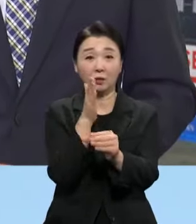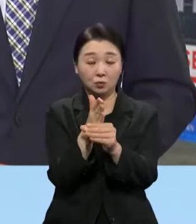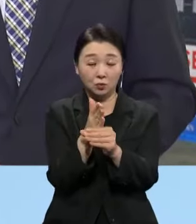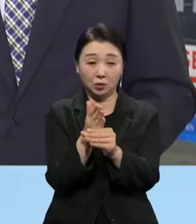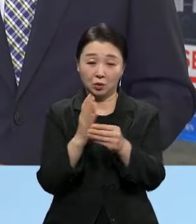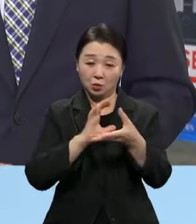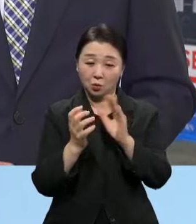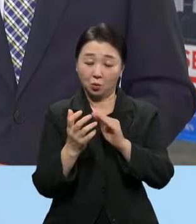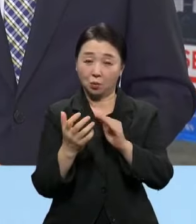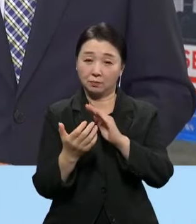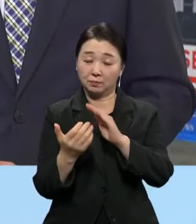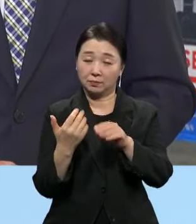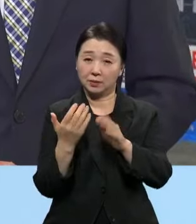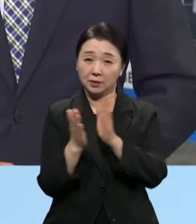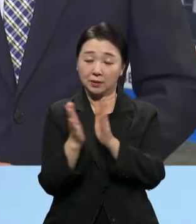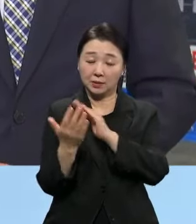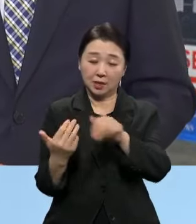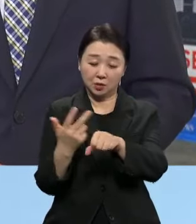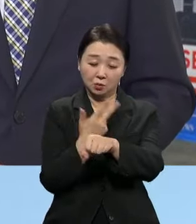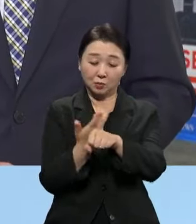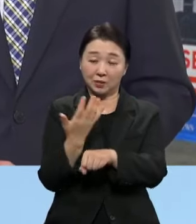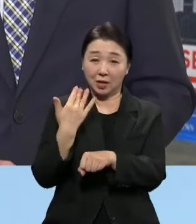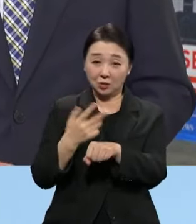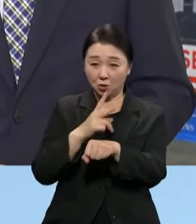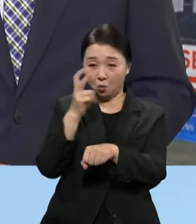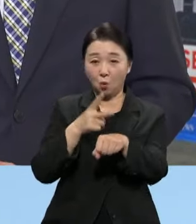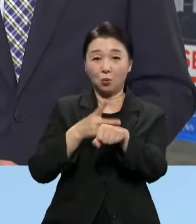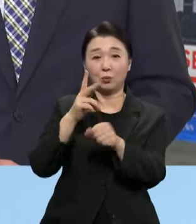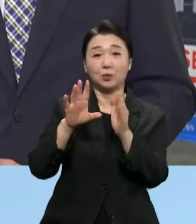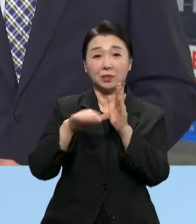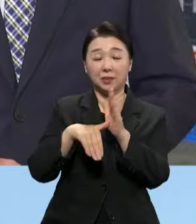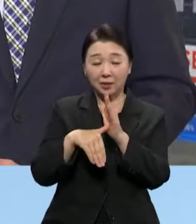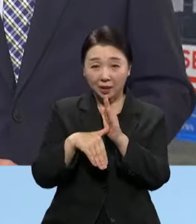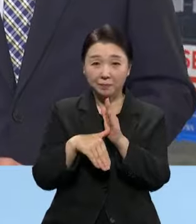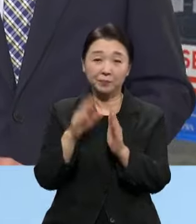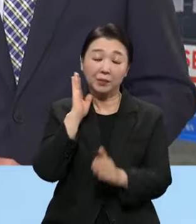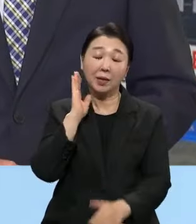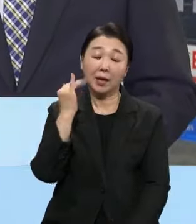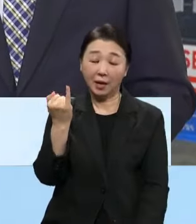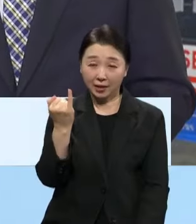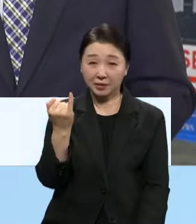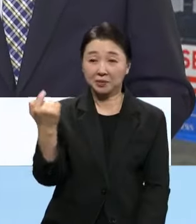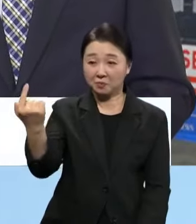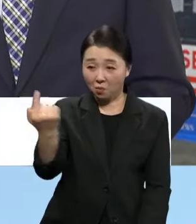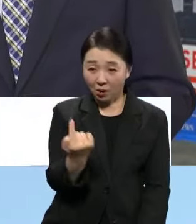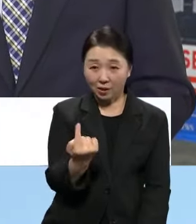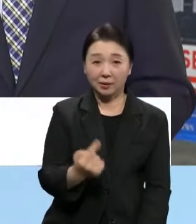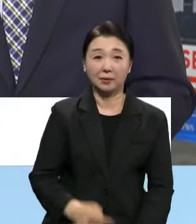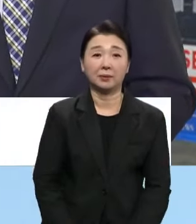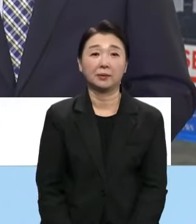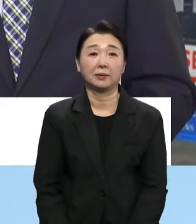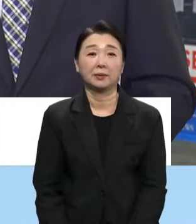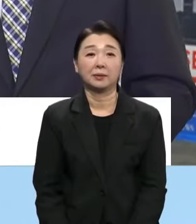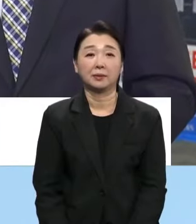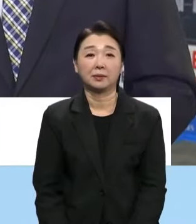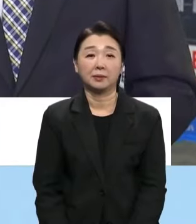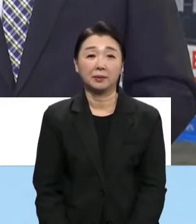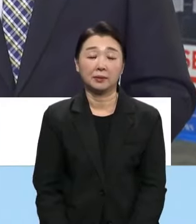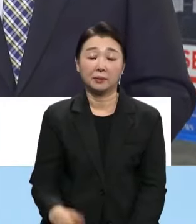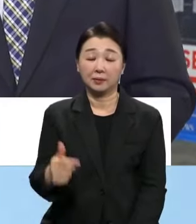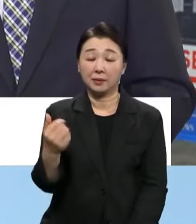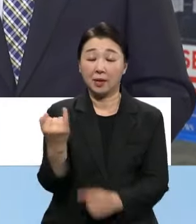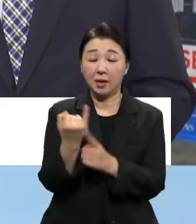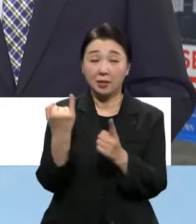토론 시작 7시간 전인 오후 2시쯤 토론장에 들어서는 해리스 후보의 차량을 포착할 수 있었습니다. 해리스는